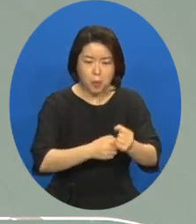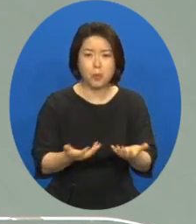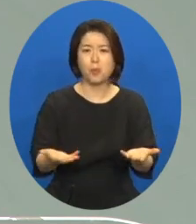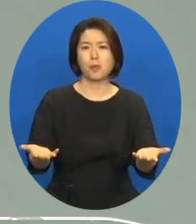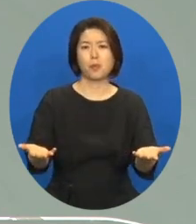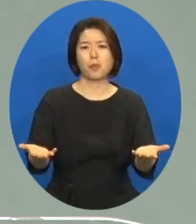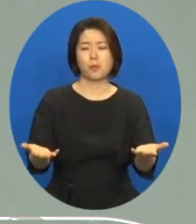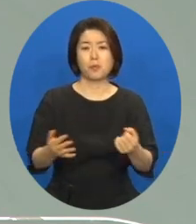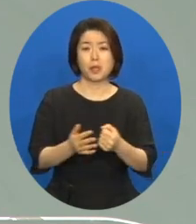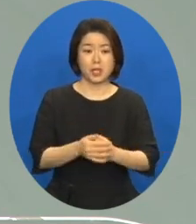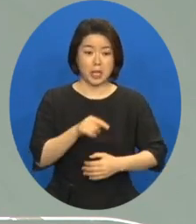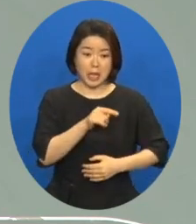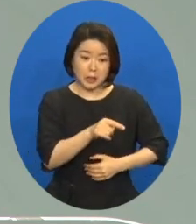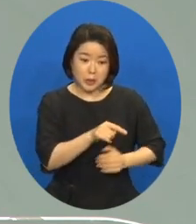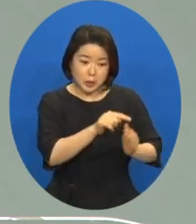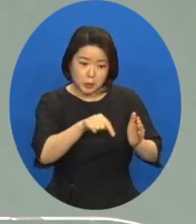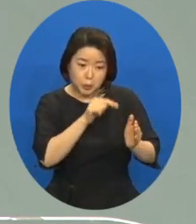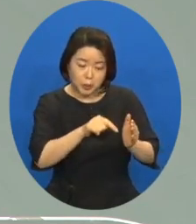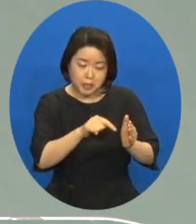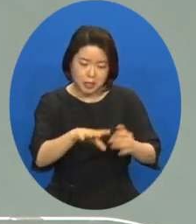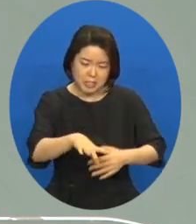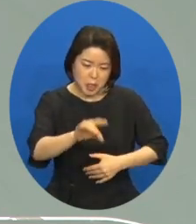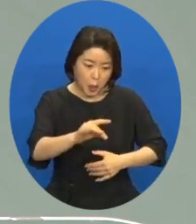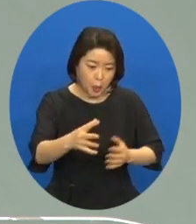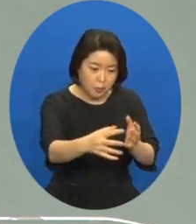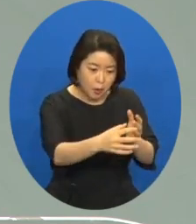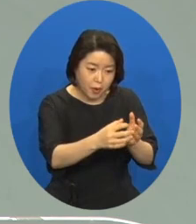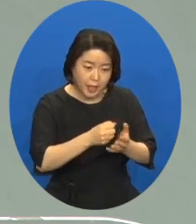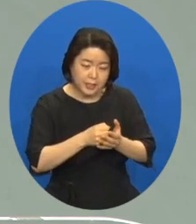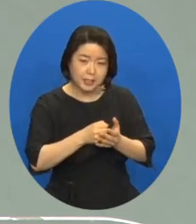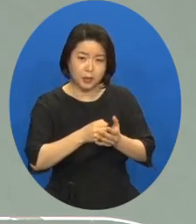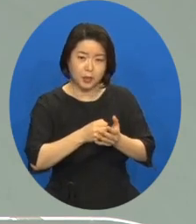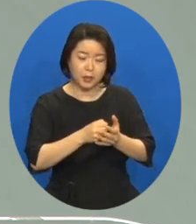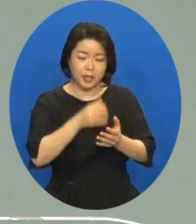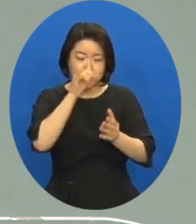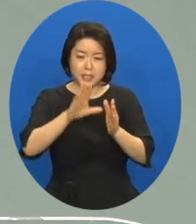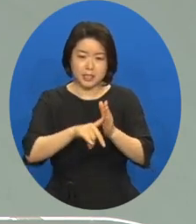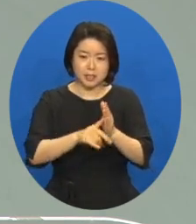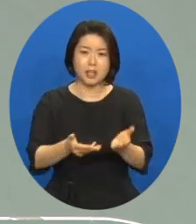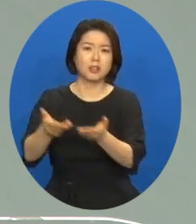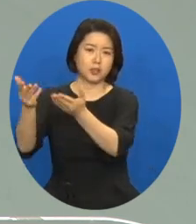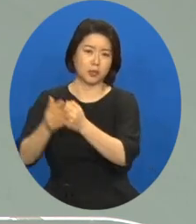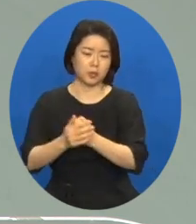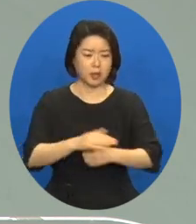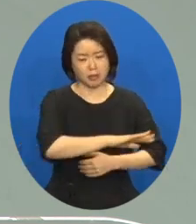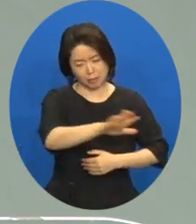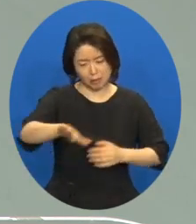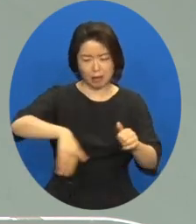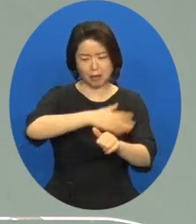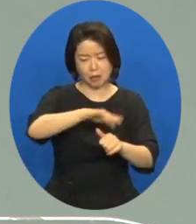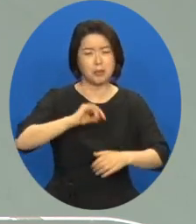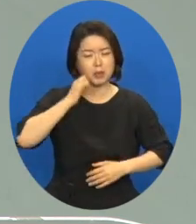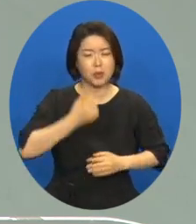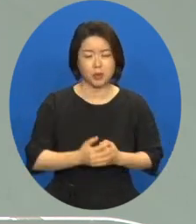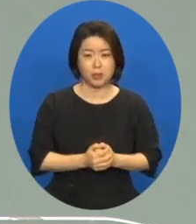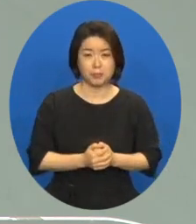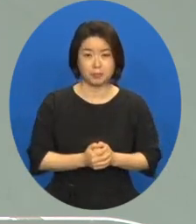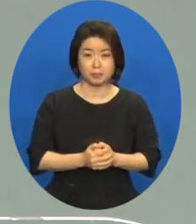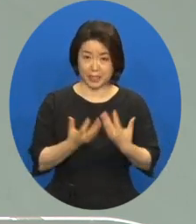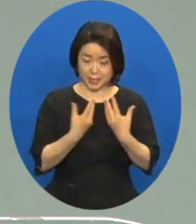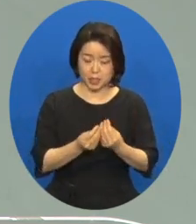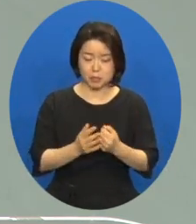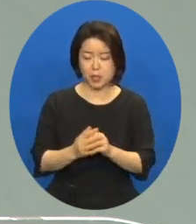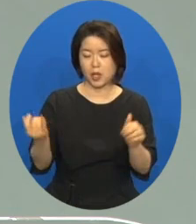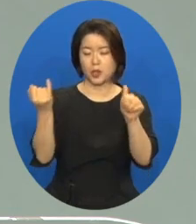없는데 첫 것을 거두었을 때 다 어렵습니다. 결혼해서 이제